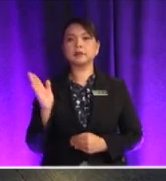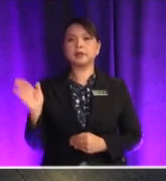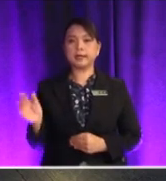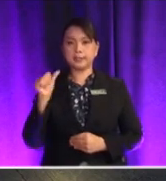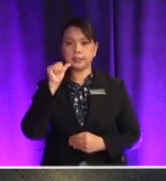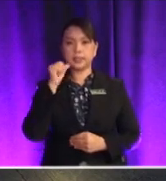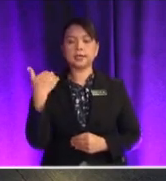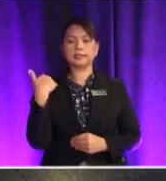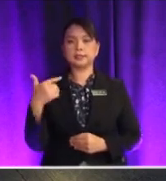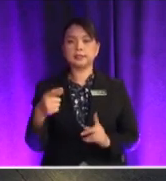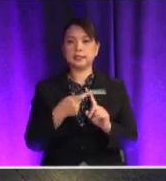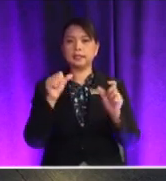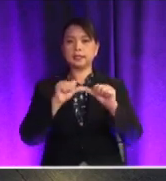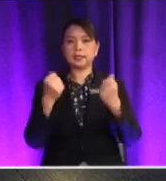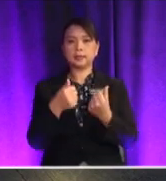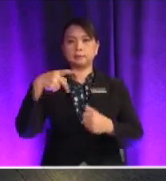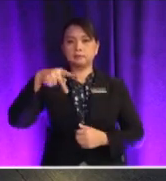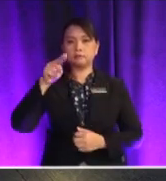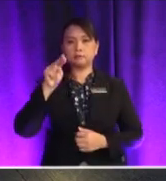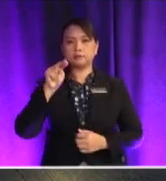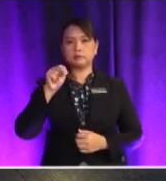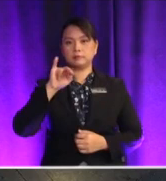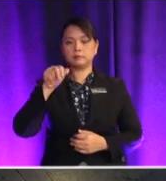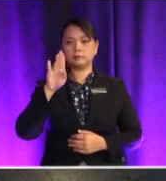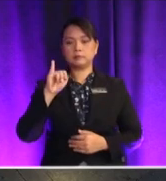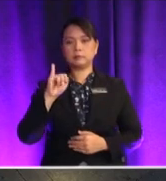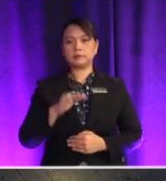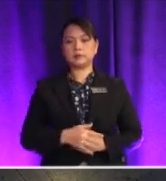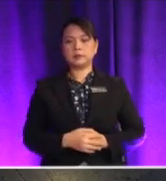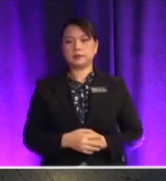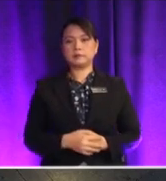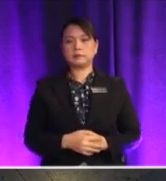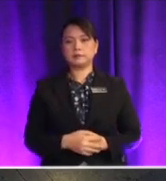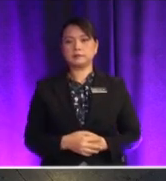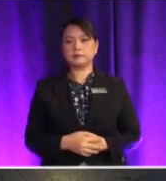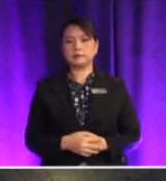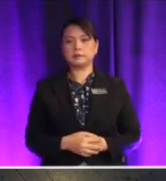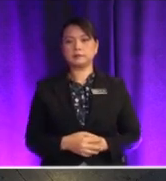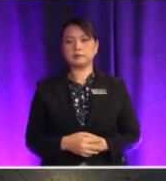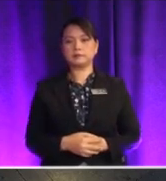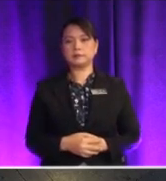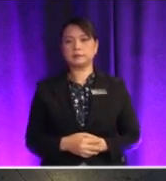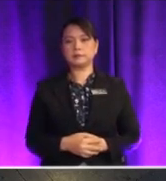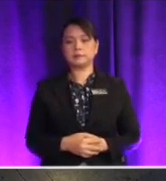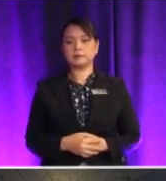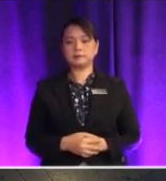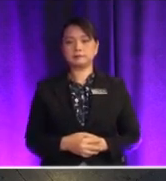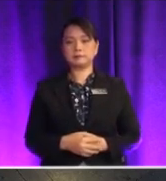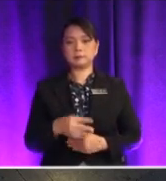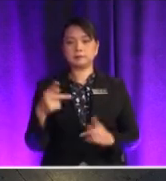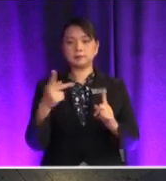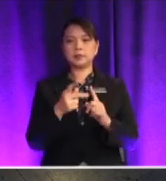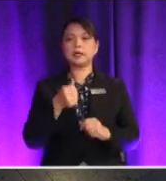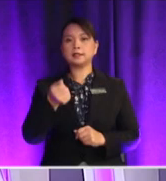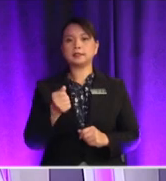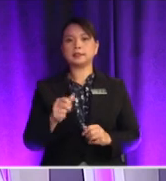dari kaum Punjabi. Okey, baik. Dengan itu, cikgu, saya akan bagi Aisyah juga satu markah untuk dia. Okey, kepada anda semua,